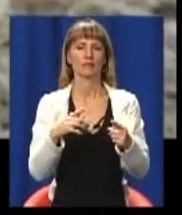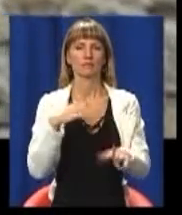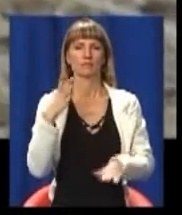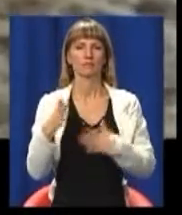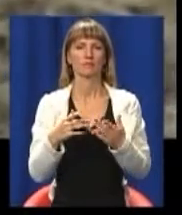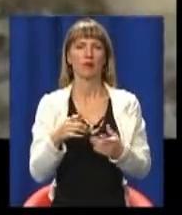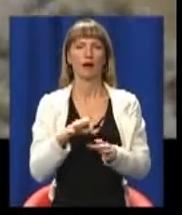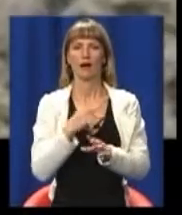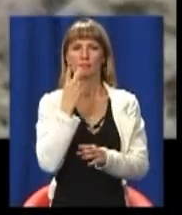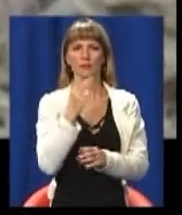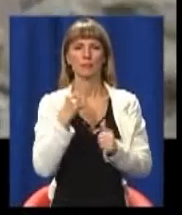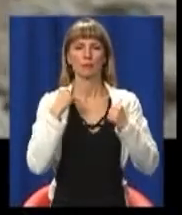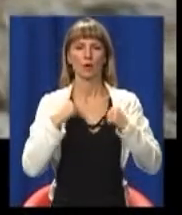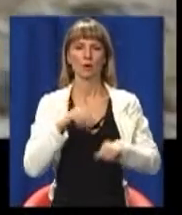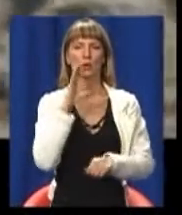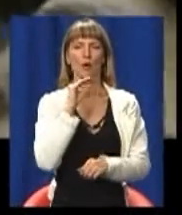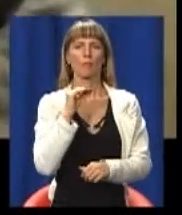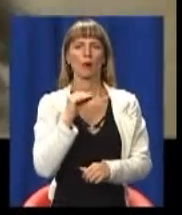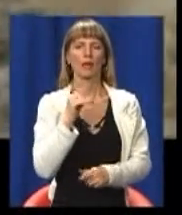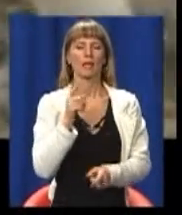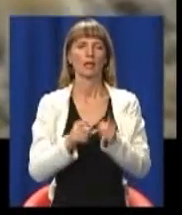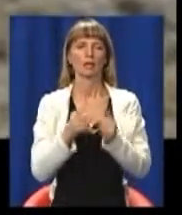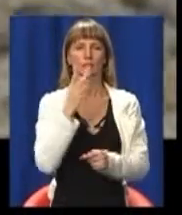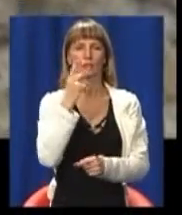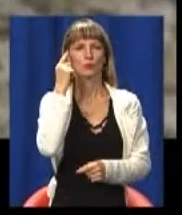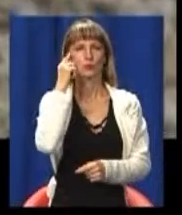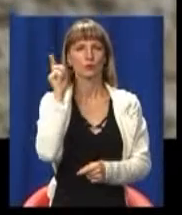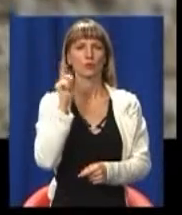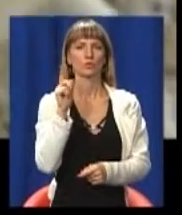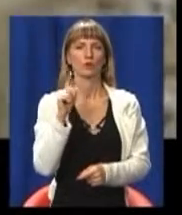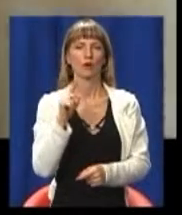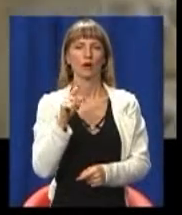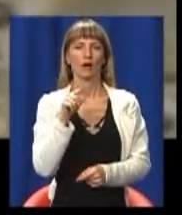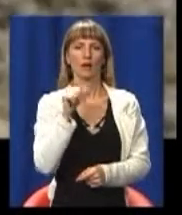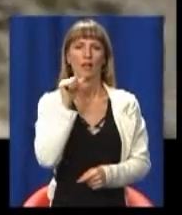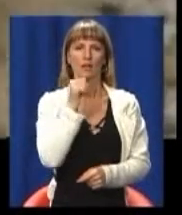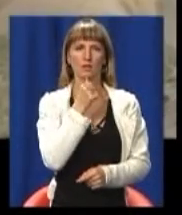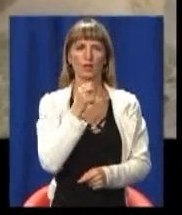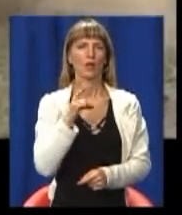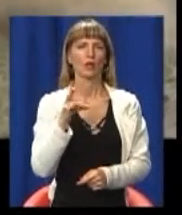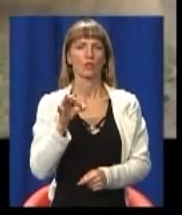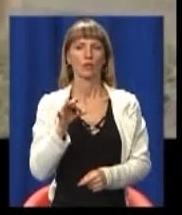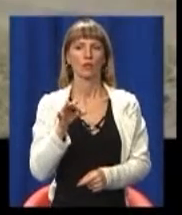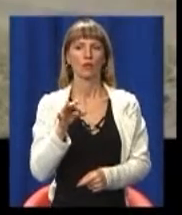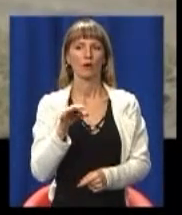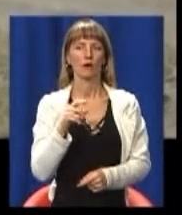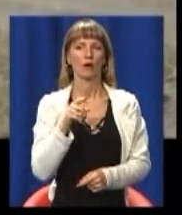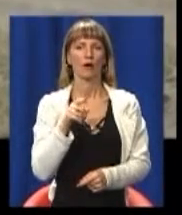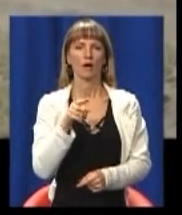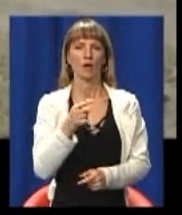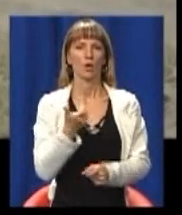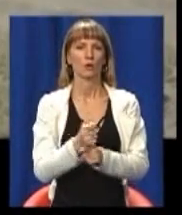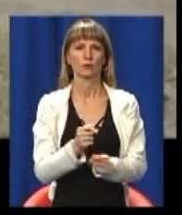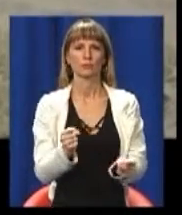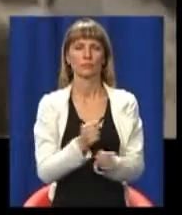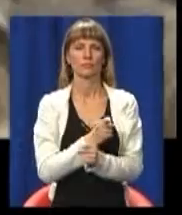Зовні це спокійна, миролюбна собака. Іноді створюється враження, що торняк ледаче, але при найменшій загрозі собака